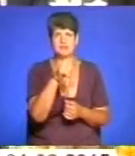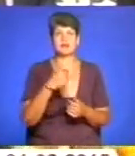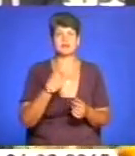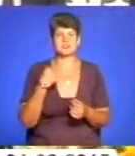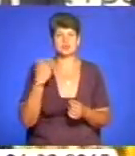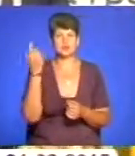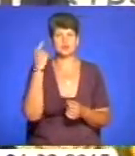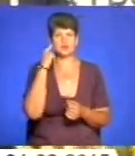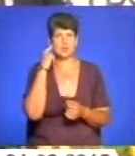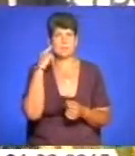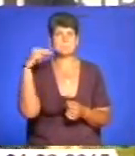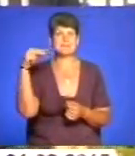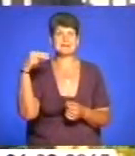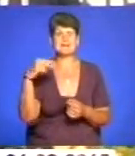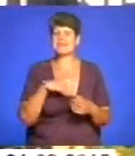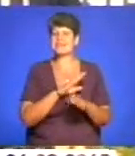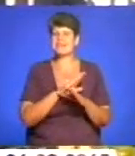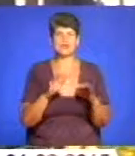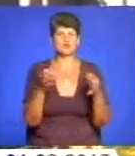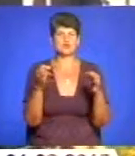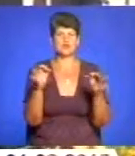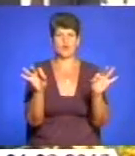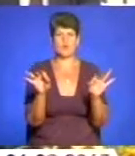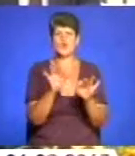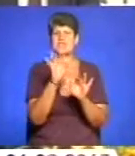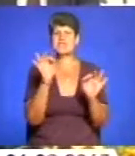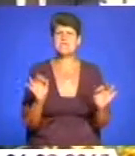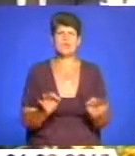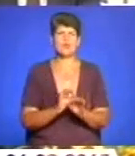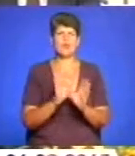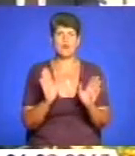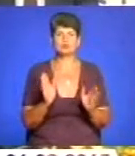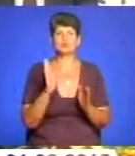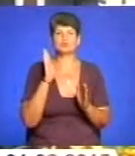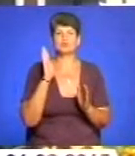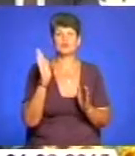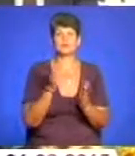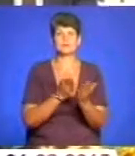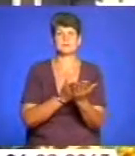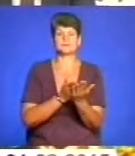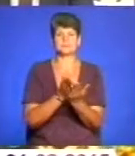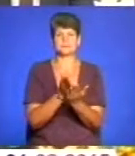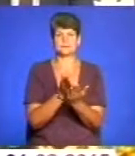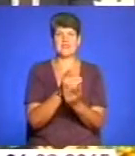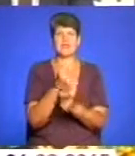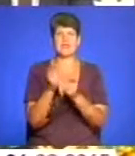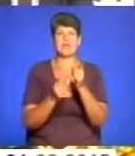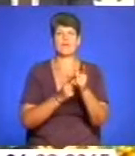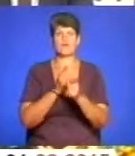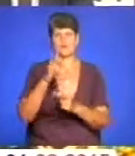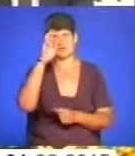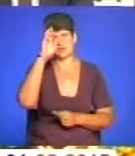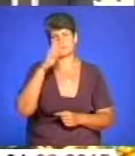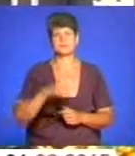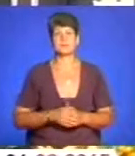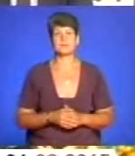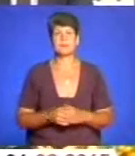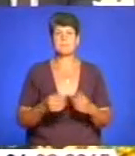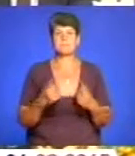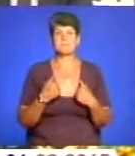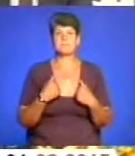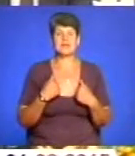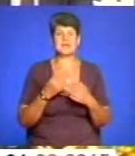президент, і ми не дозволимо нікому стати на шляху реформування країни. Ми